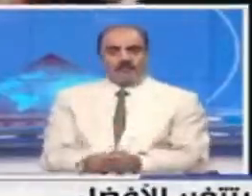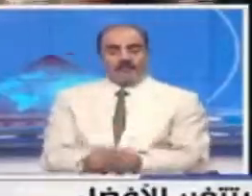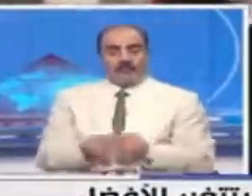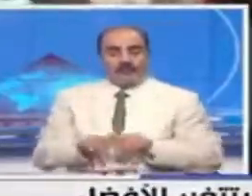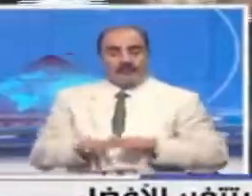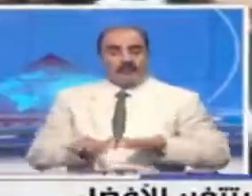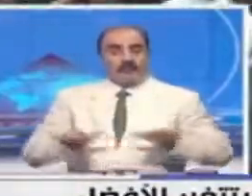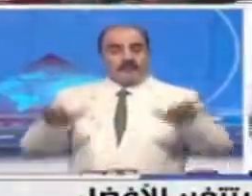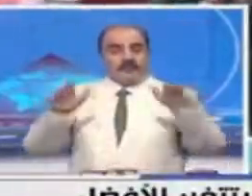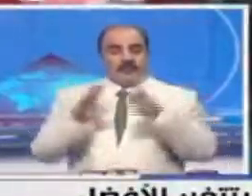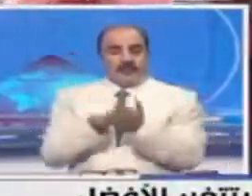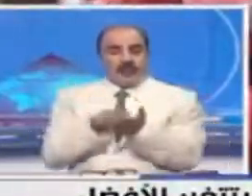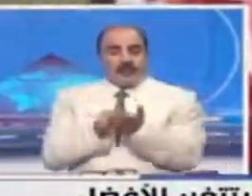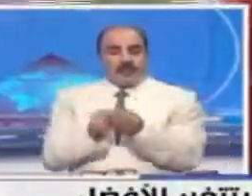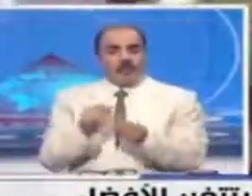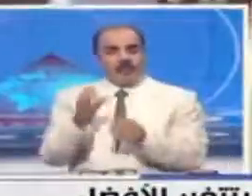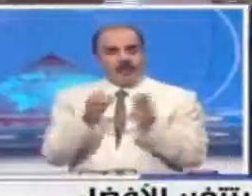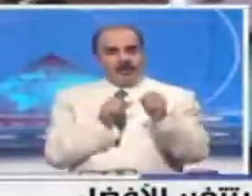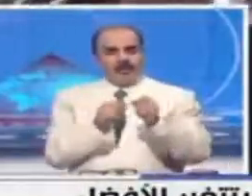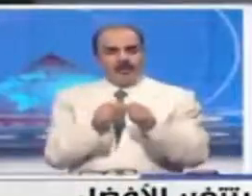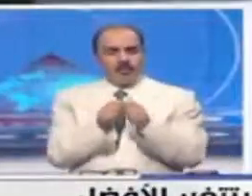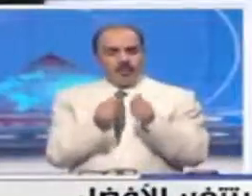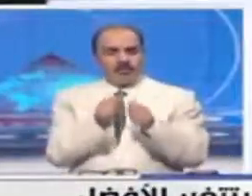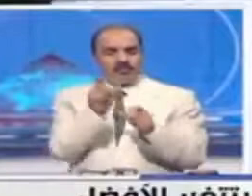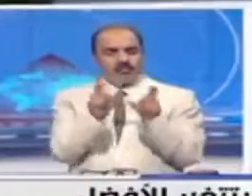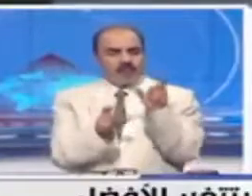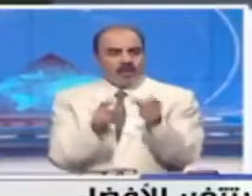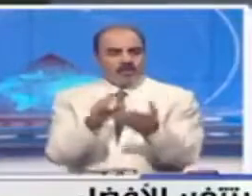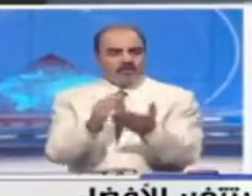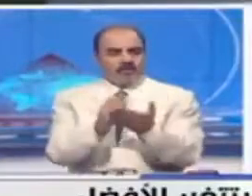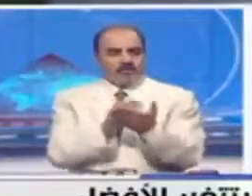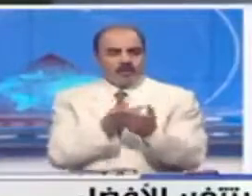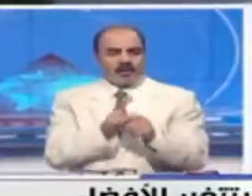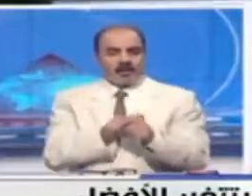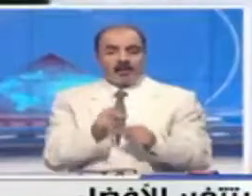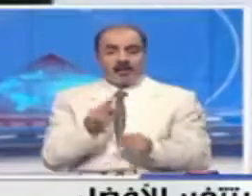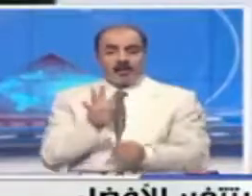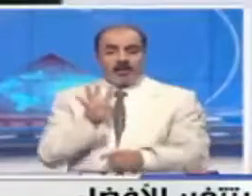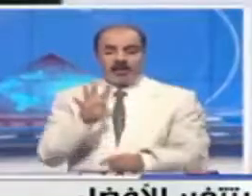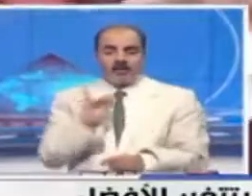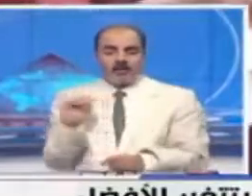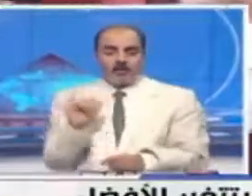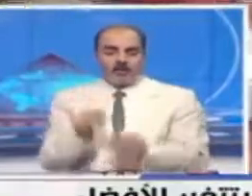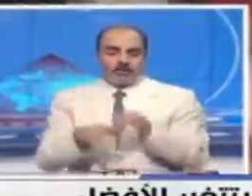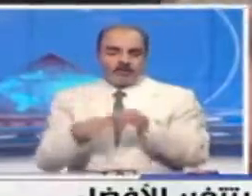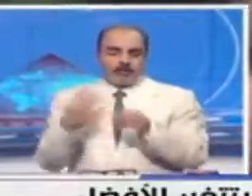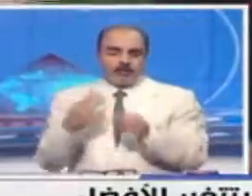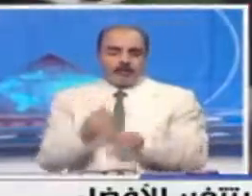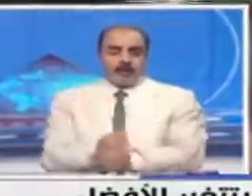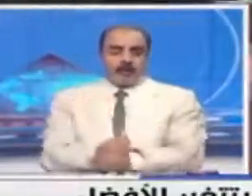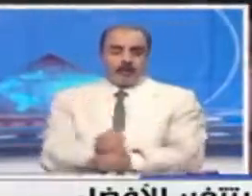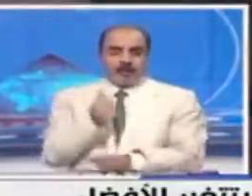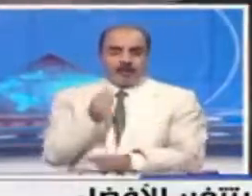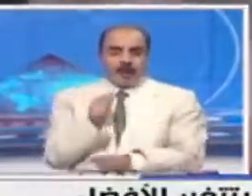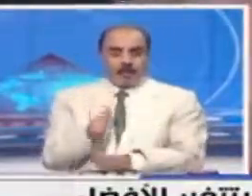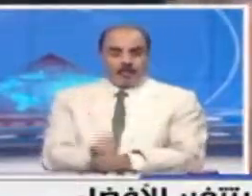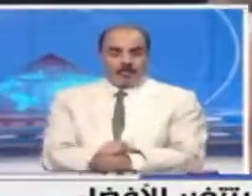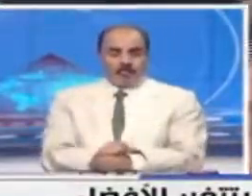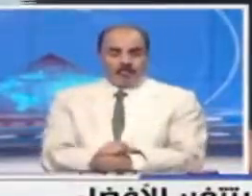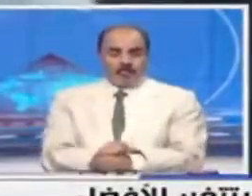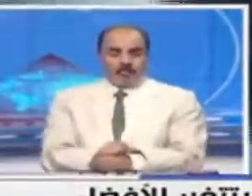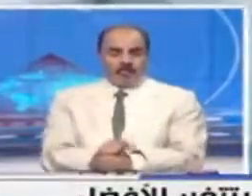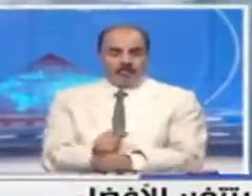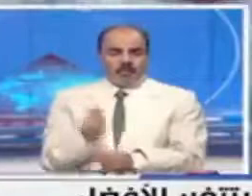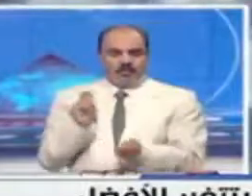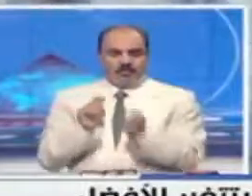التي أطلقت تتناول تنمية وعي المواطنين من خلال أربعة محاور رئيسية. المحور الأول